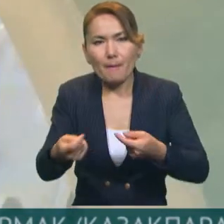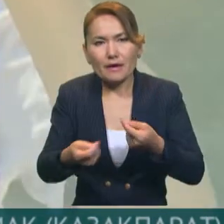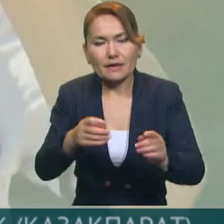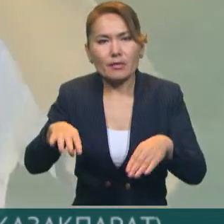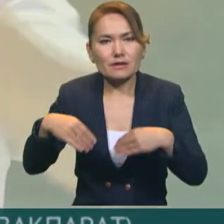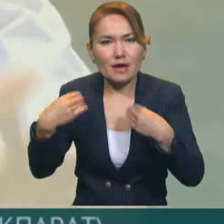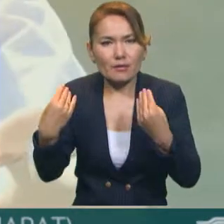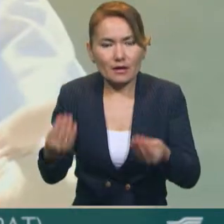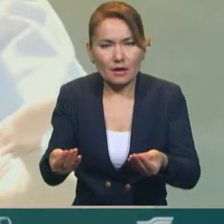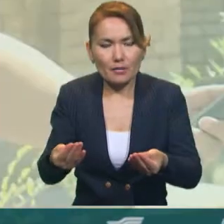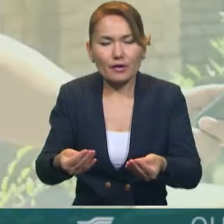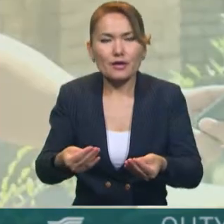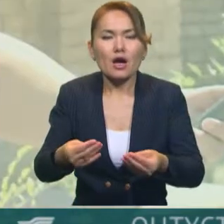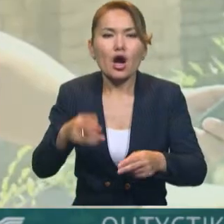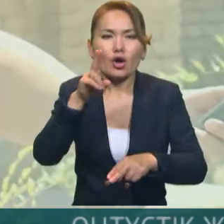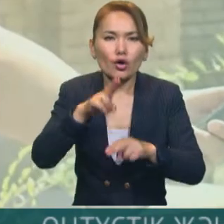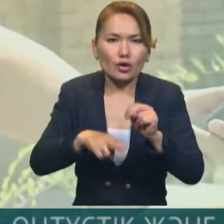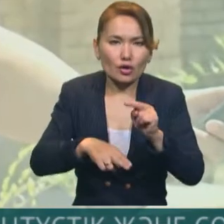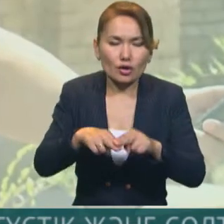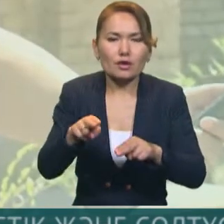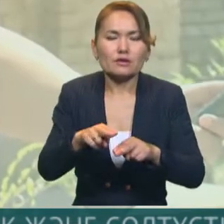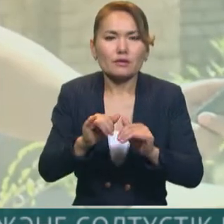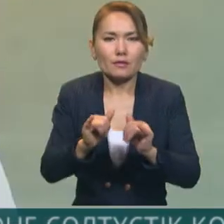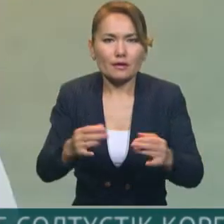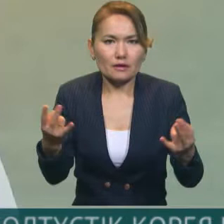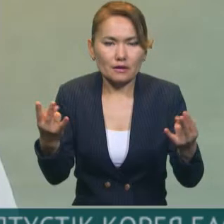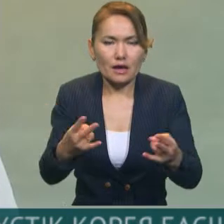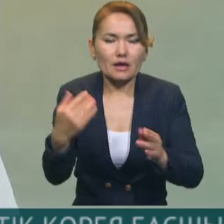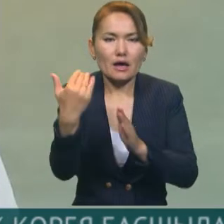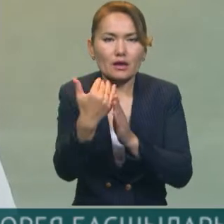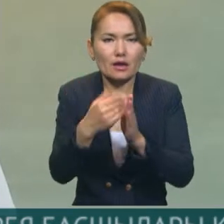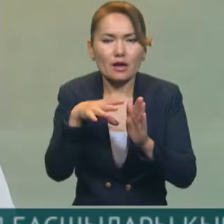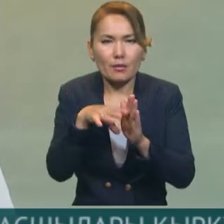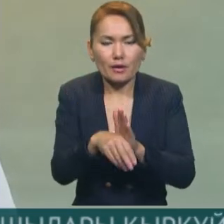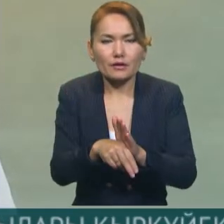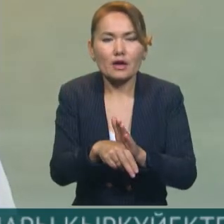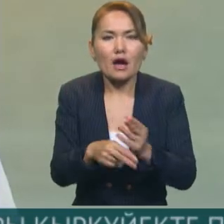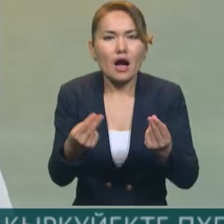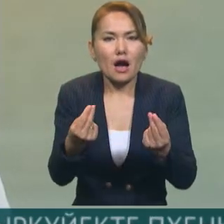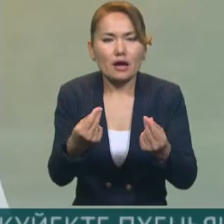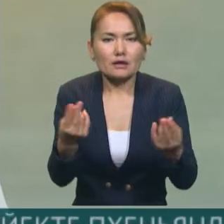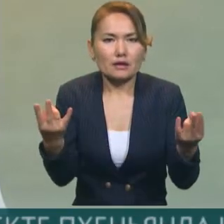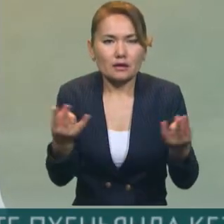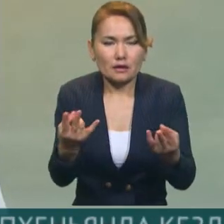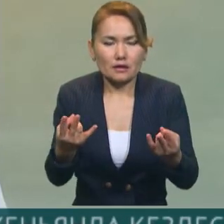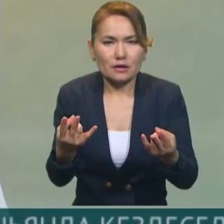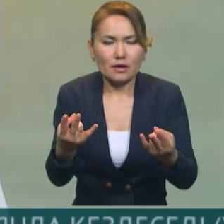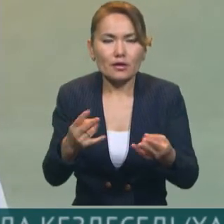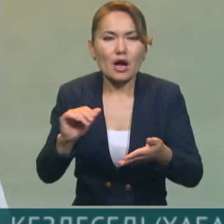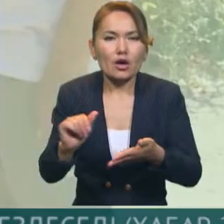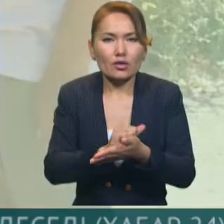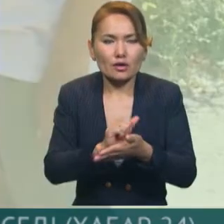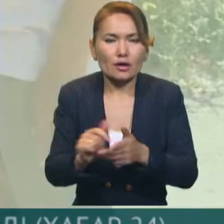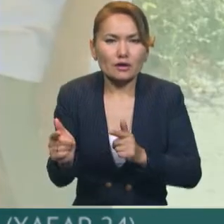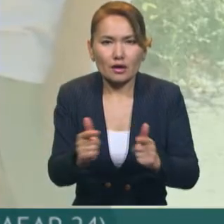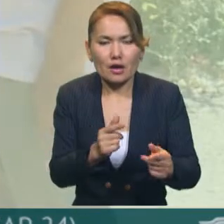қарай құрылыс бөліміне өтті, даму жоспарына еніп, инвестициялық жоспарға еріп, сол сметалық құжаттарына